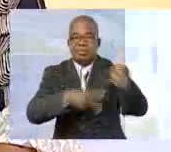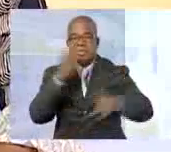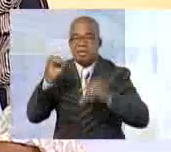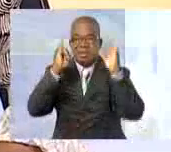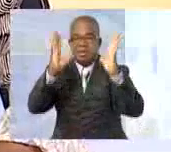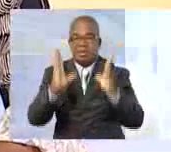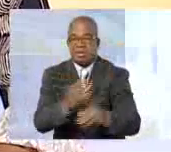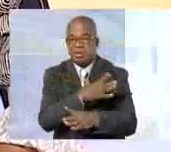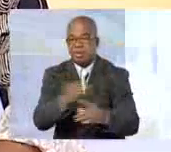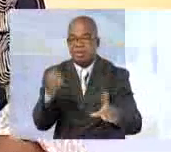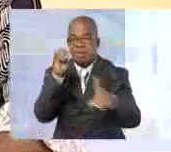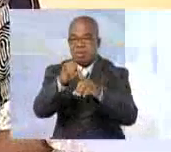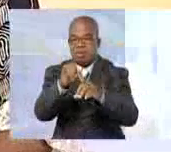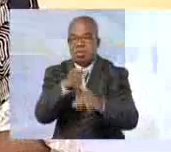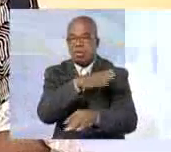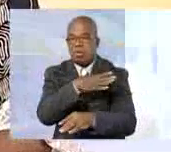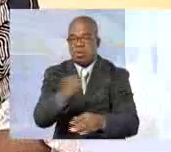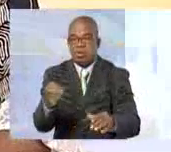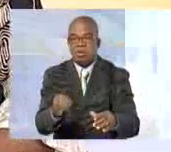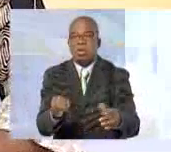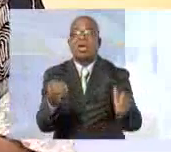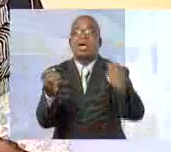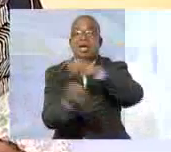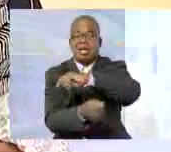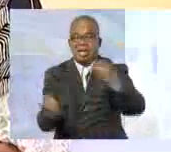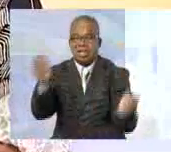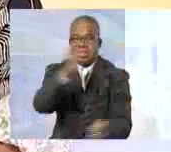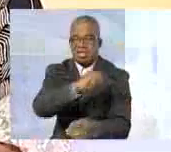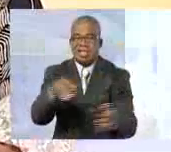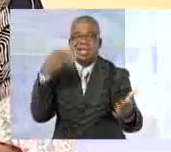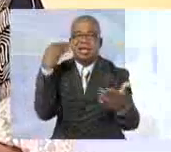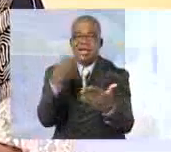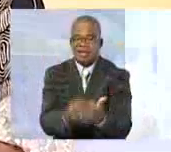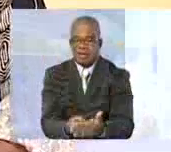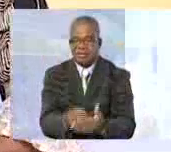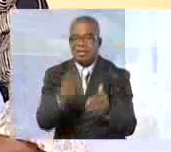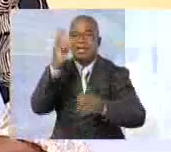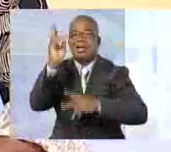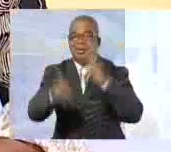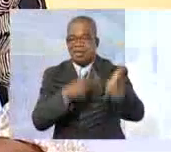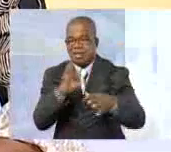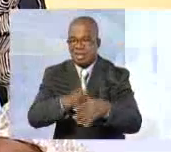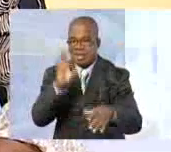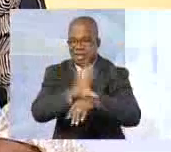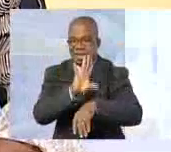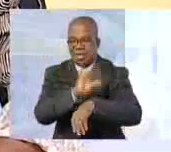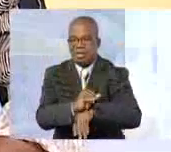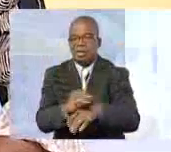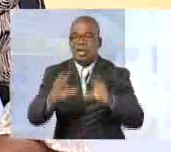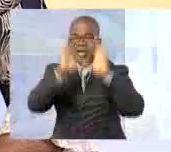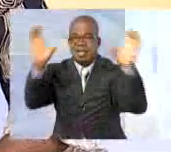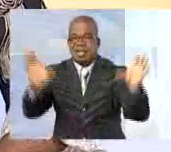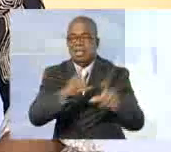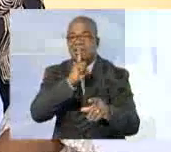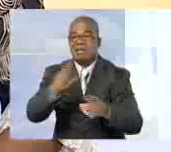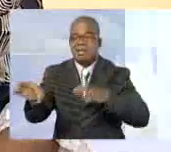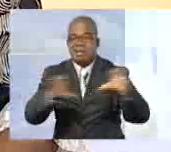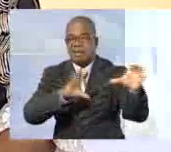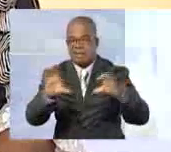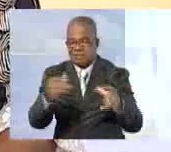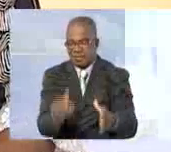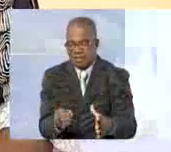ivoiriennes. Objectif, moderniser les finances publiques de la Côte d'Ivoire. La cérémonie de lancement de la seconde phase de